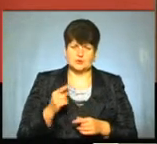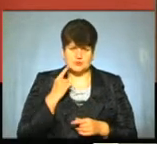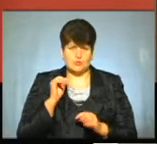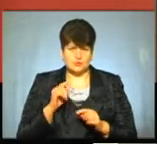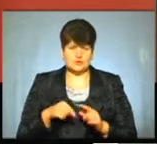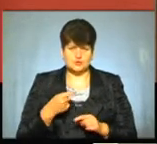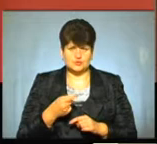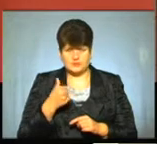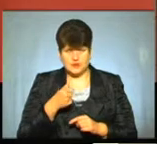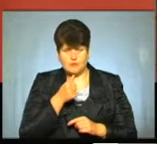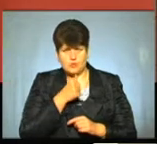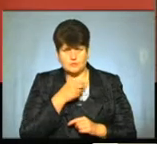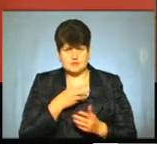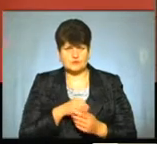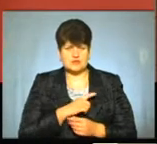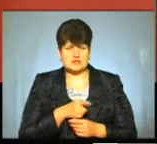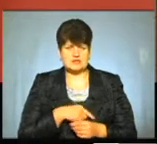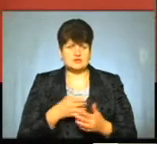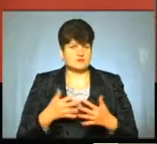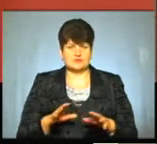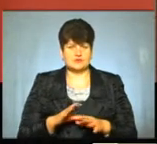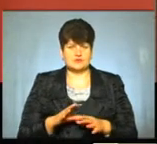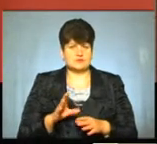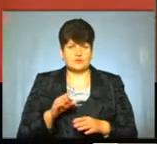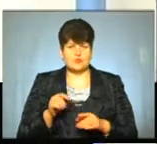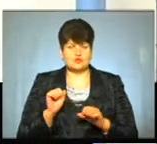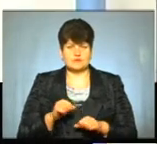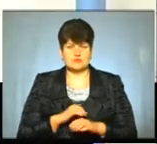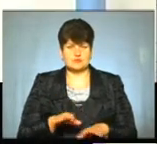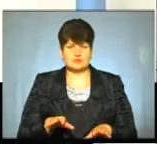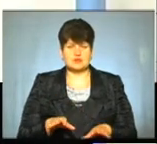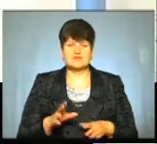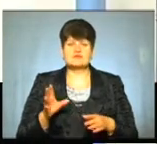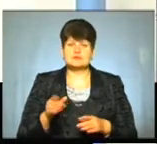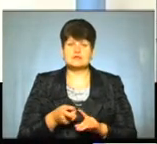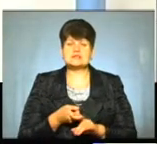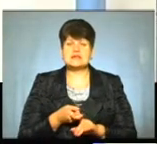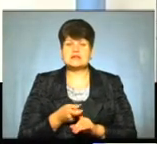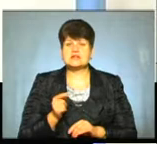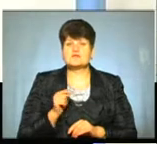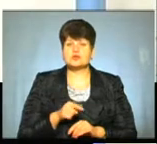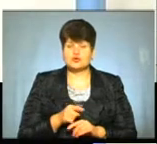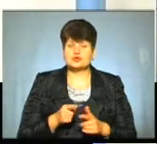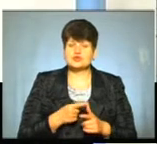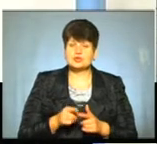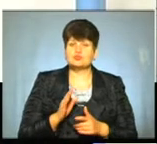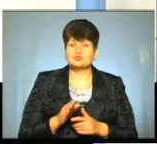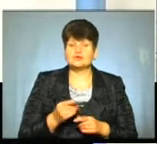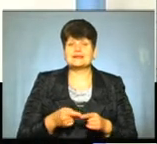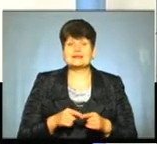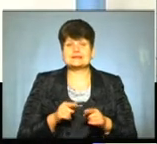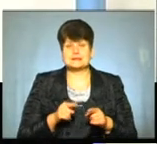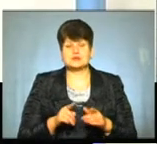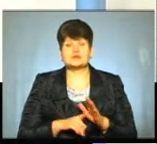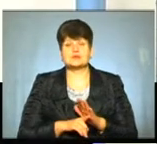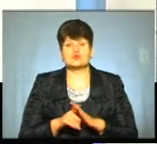може наступного року знову пробувати свої сили, чи вже в нього не буде поки що такої можливості? Ну, все буде залежати від того, чи буде цей предмет,